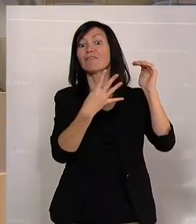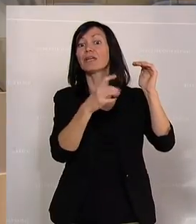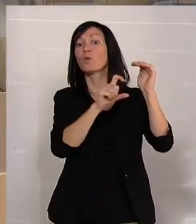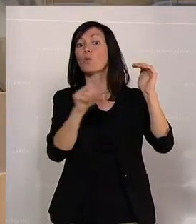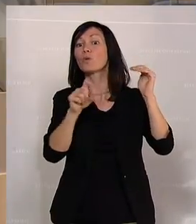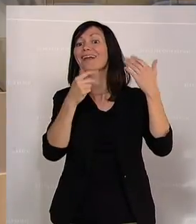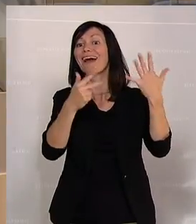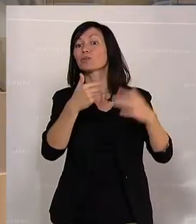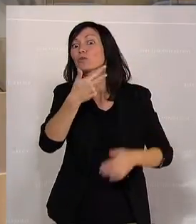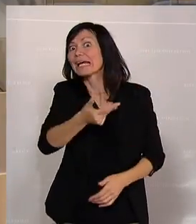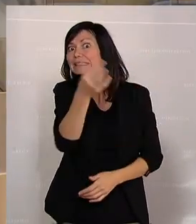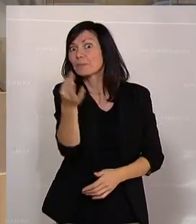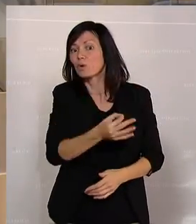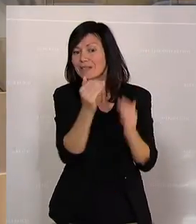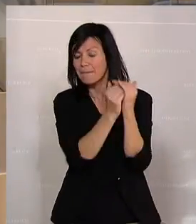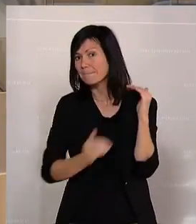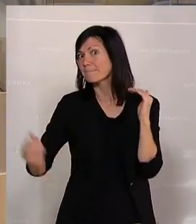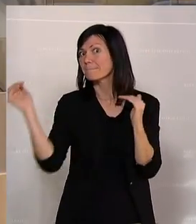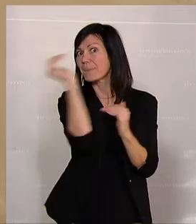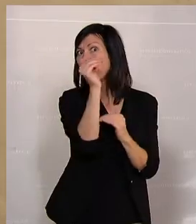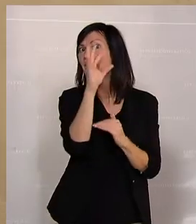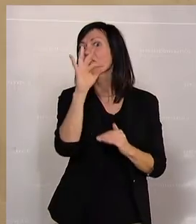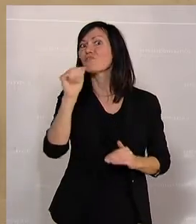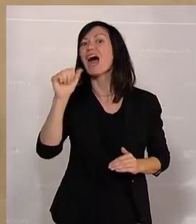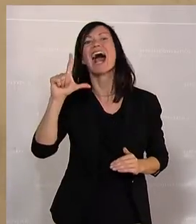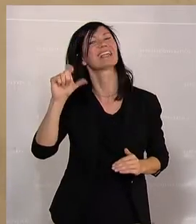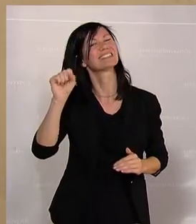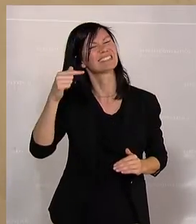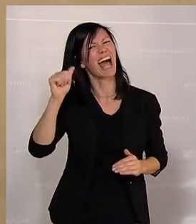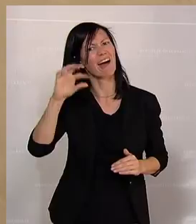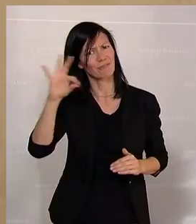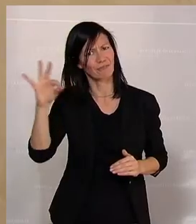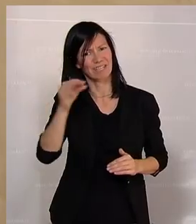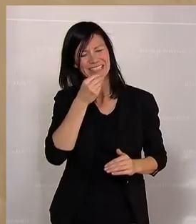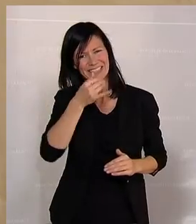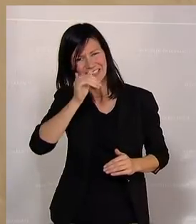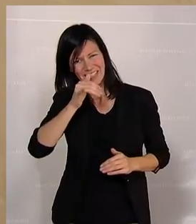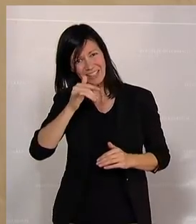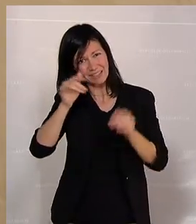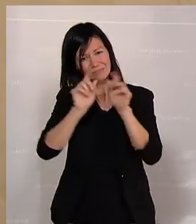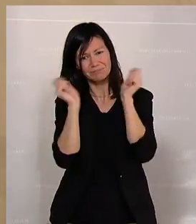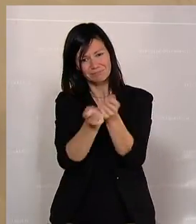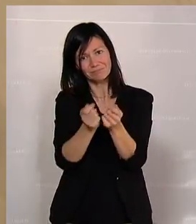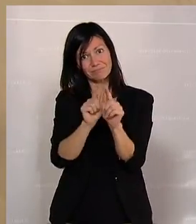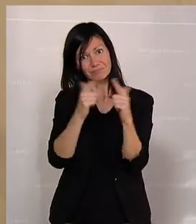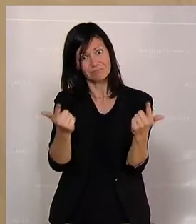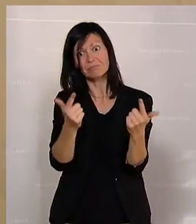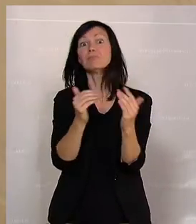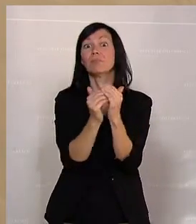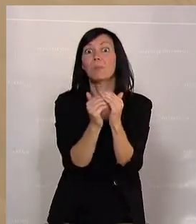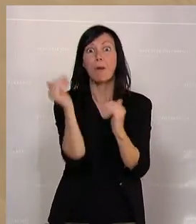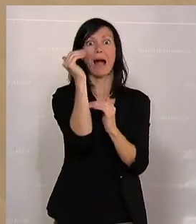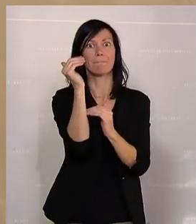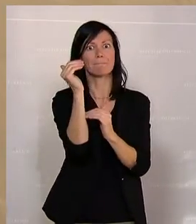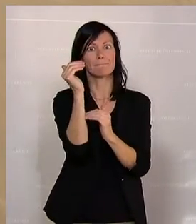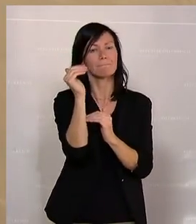438% wird der Falstaff, das Magazin, angehoben, interessanterweise immer wieder